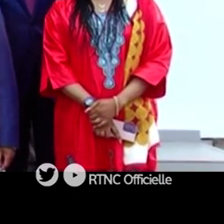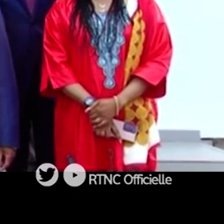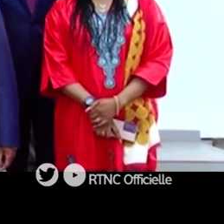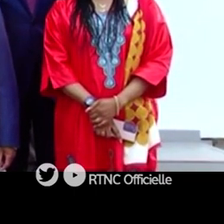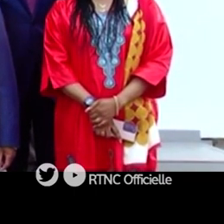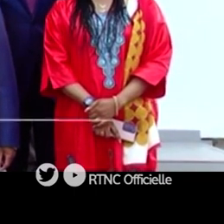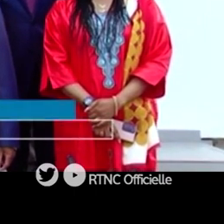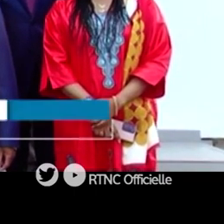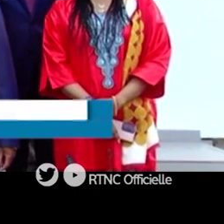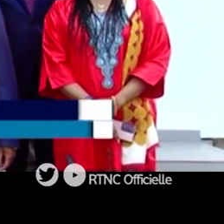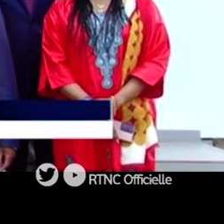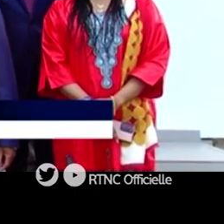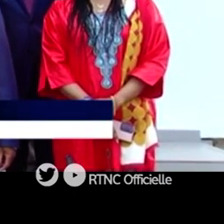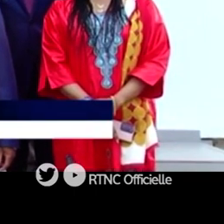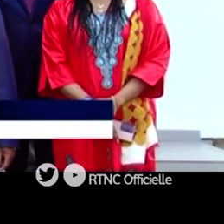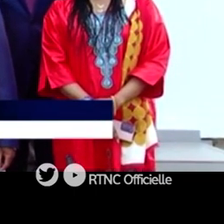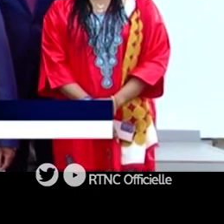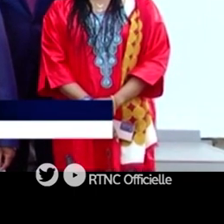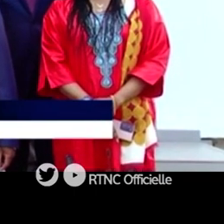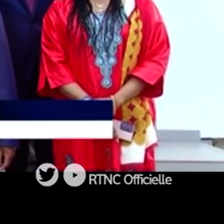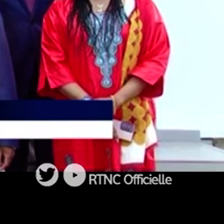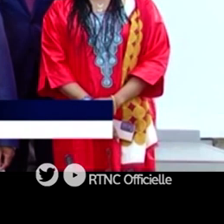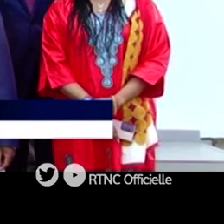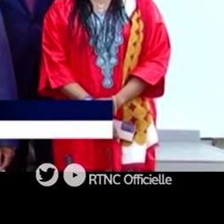macroéconomique est dans l'ensemble stable.